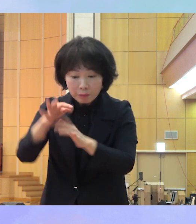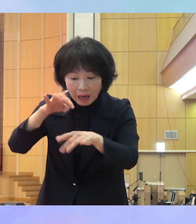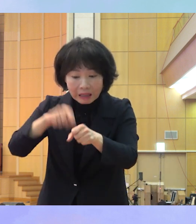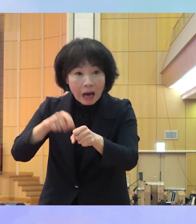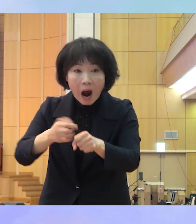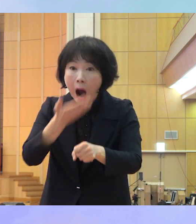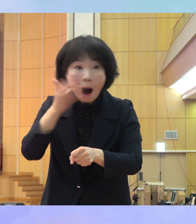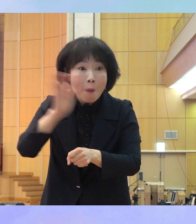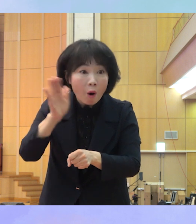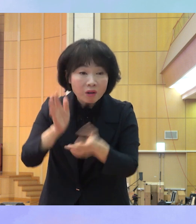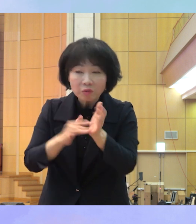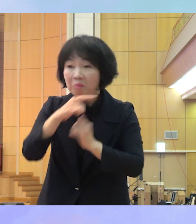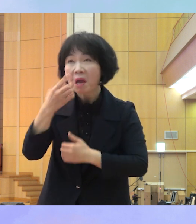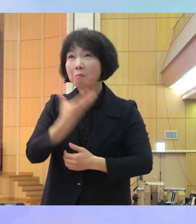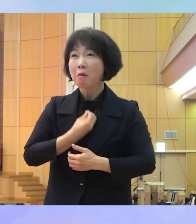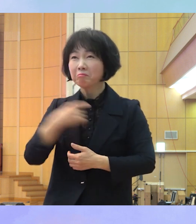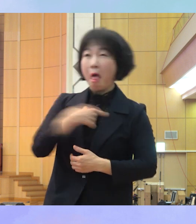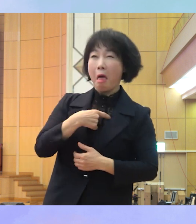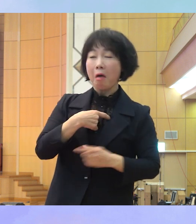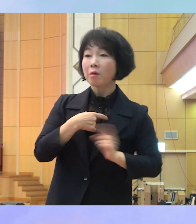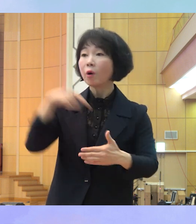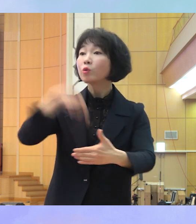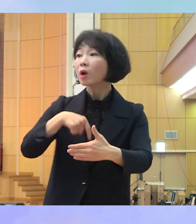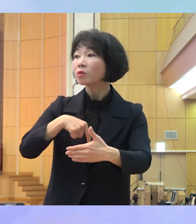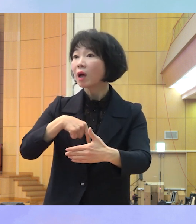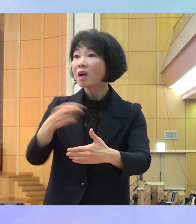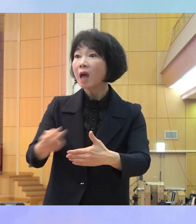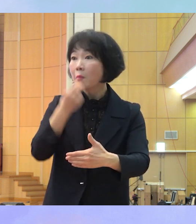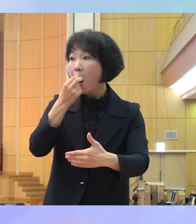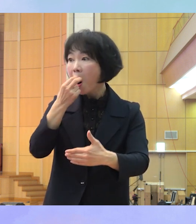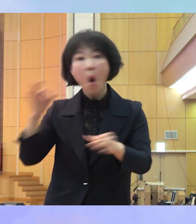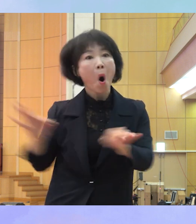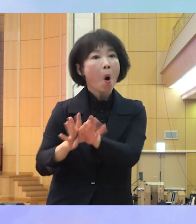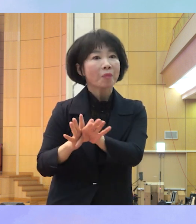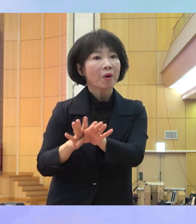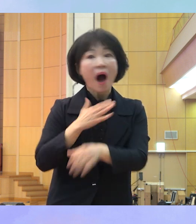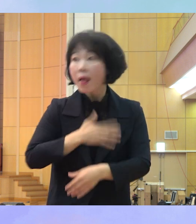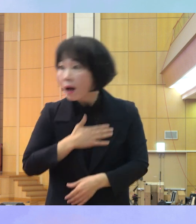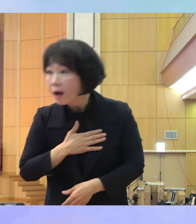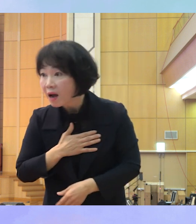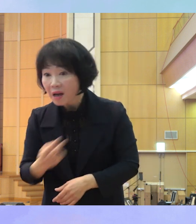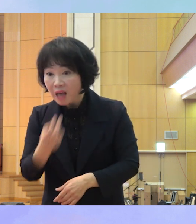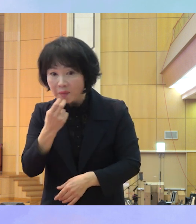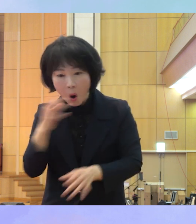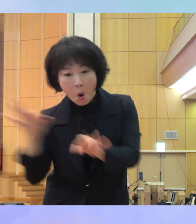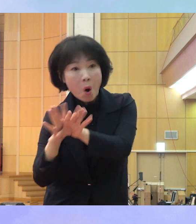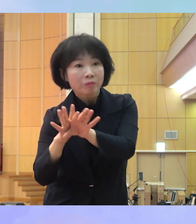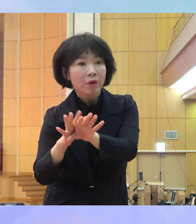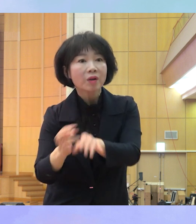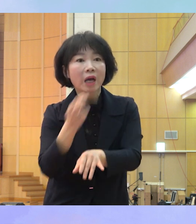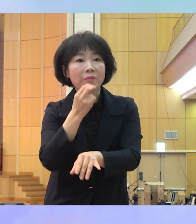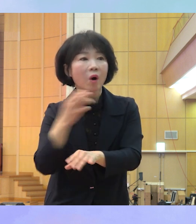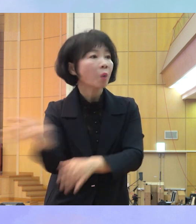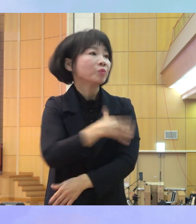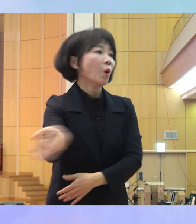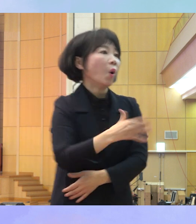우리가 예수 믿는 건 영생을 얻기 위해서 예수 믿는 건데 예수님의 살을 먹지 않고 예수님 피를 마시지 않으면 생명이 없다는 거예요.